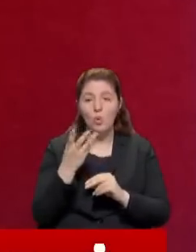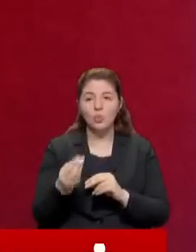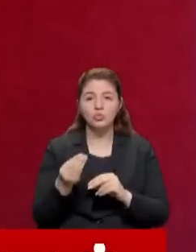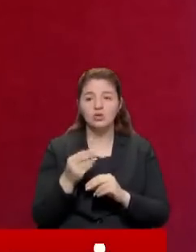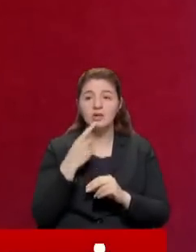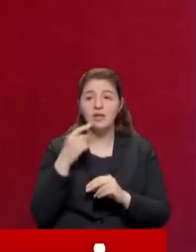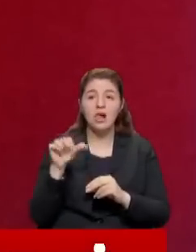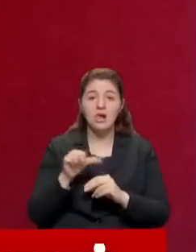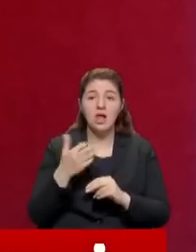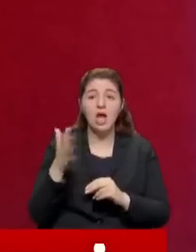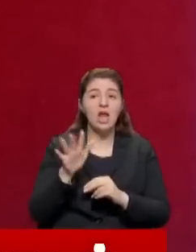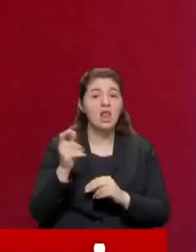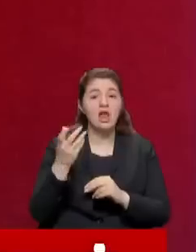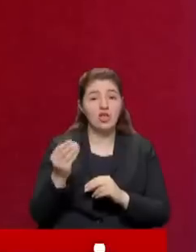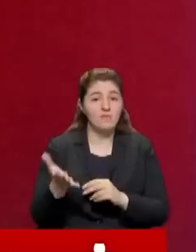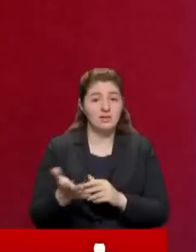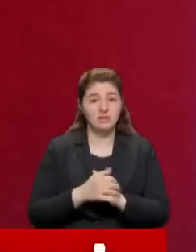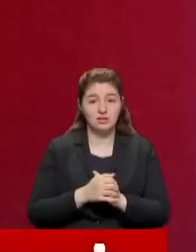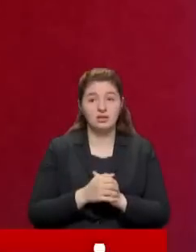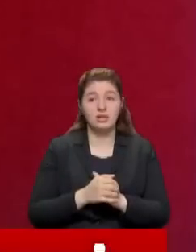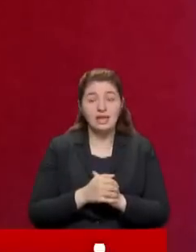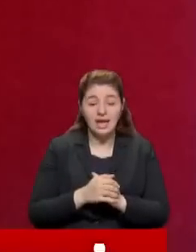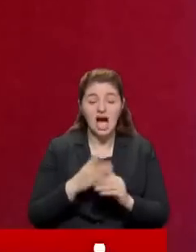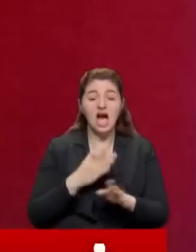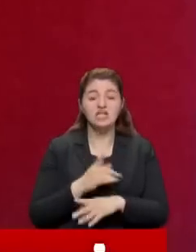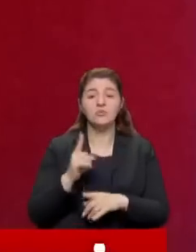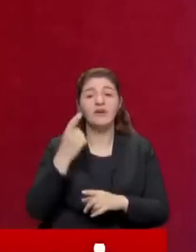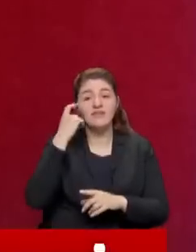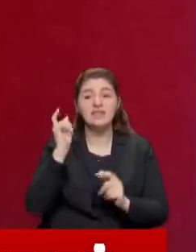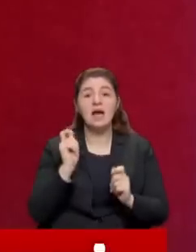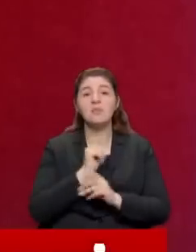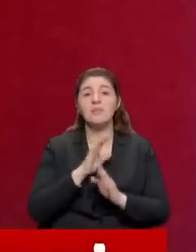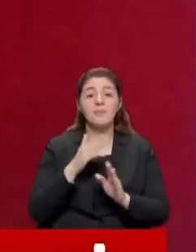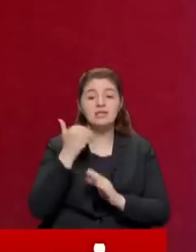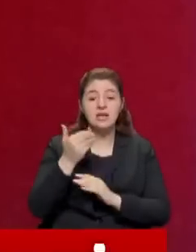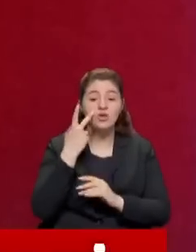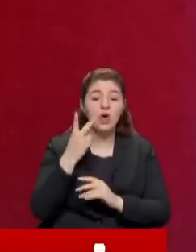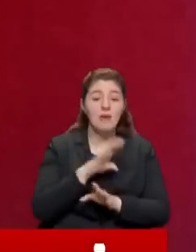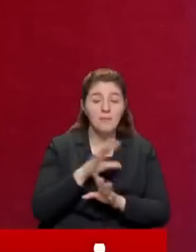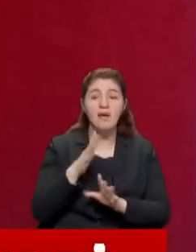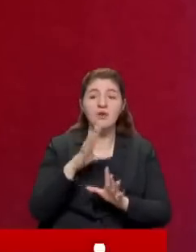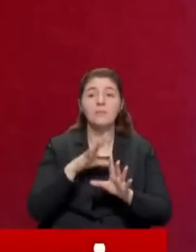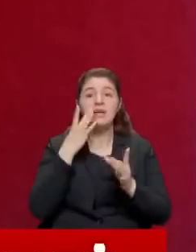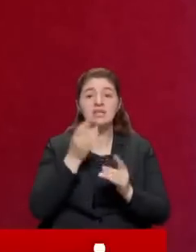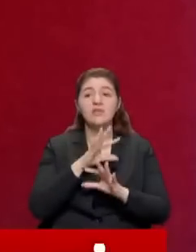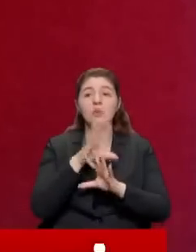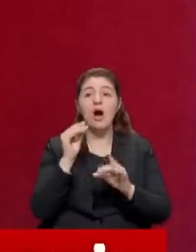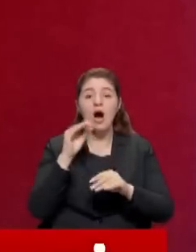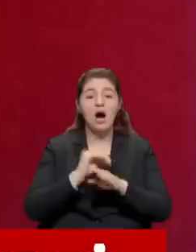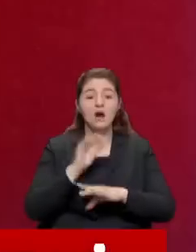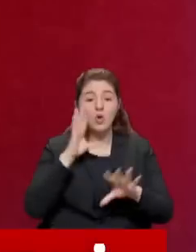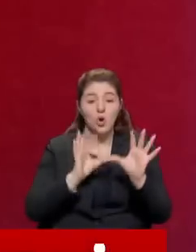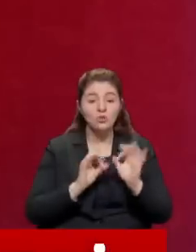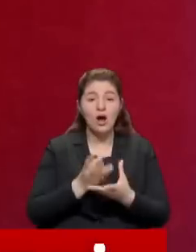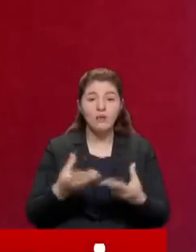olur diyemiyoruz. 50 lira da olabilir. Yani asıl bu öngörülemezlik, belirsizlik ve tümüyle hayatın kontrolden